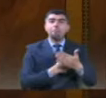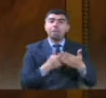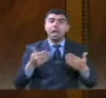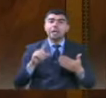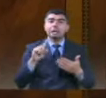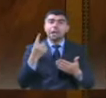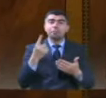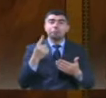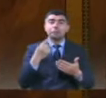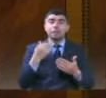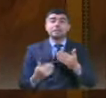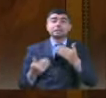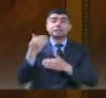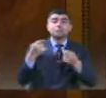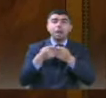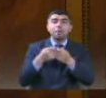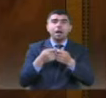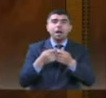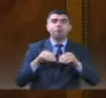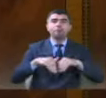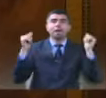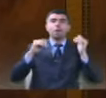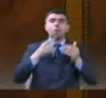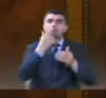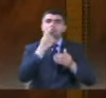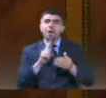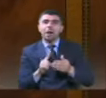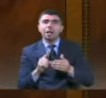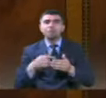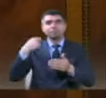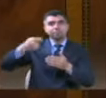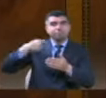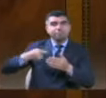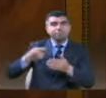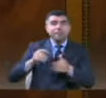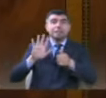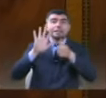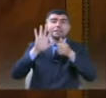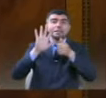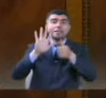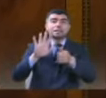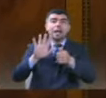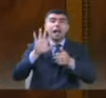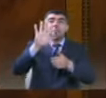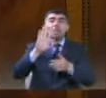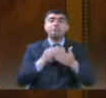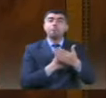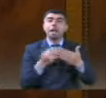نرفعوا الإعفاء مما سوف يكلفنا إلى 6000 درهم مما سوف يكلفنا 5 ملايير